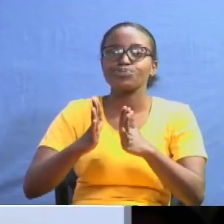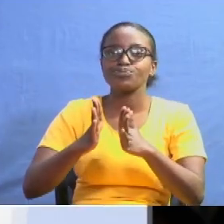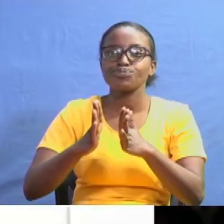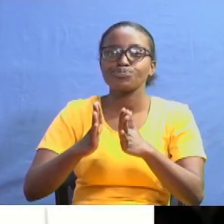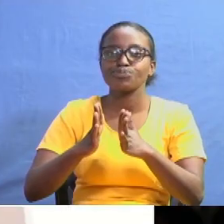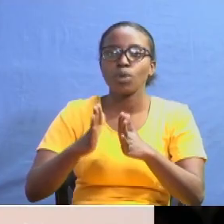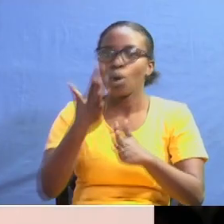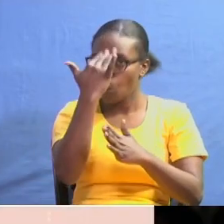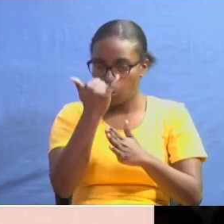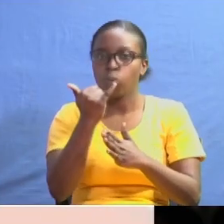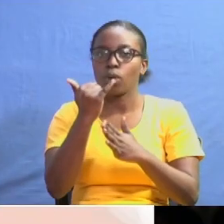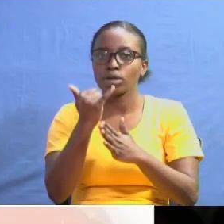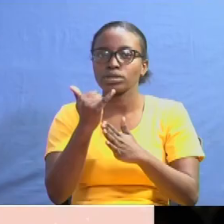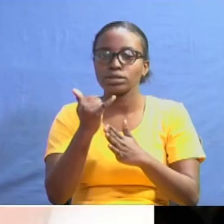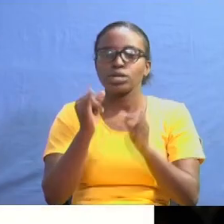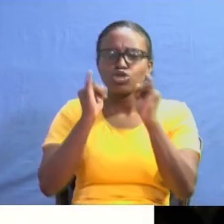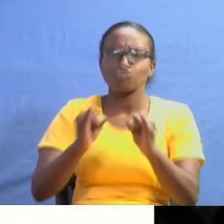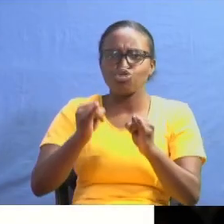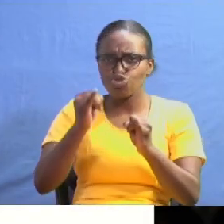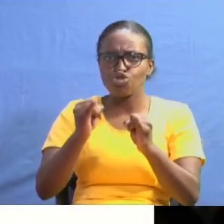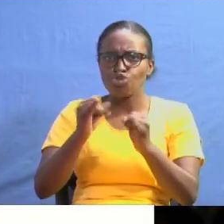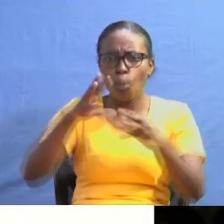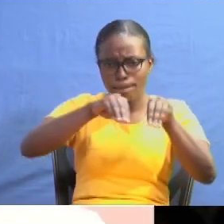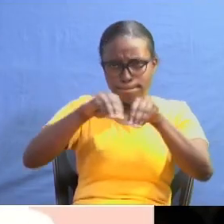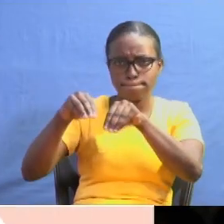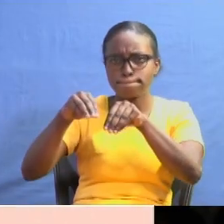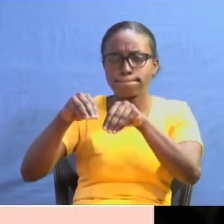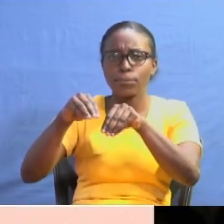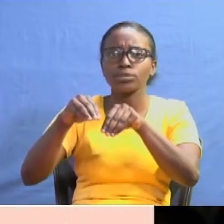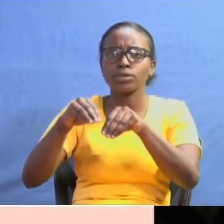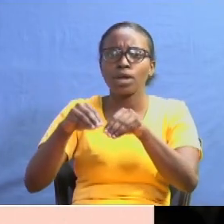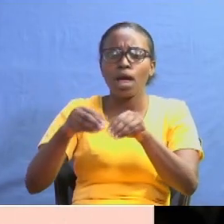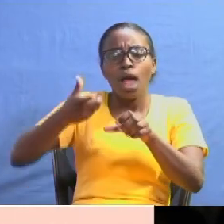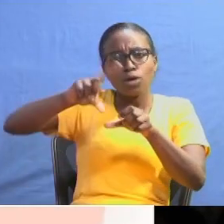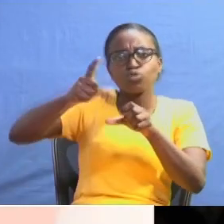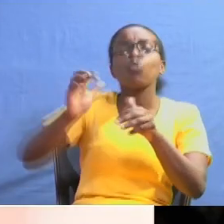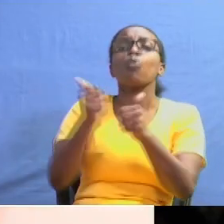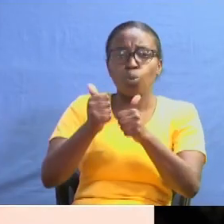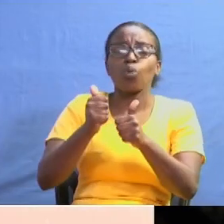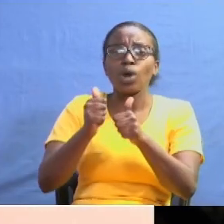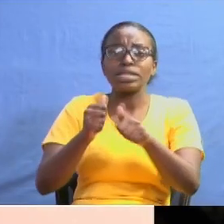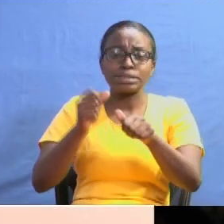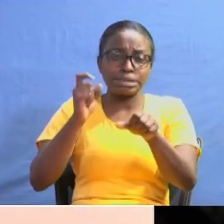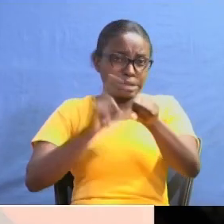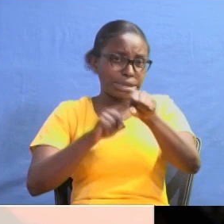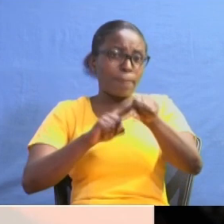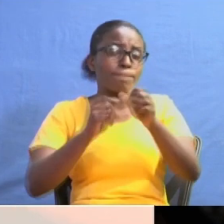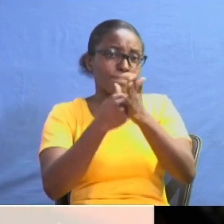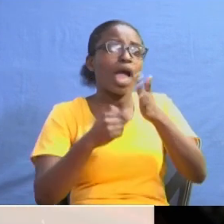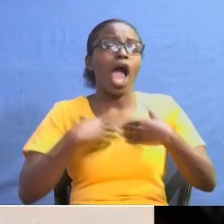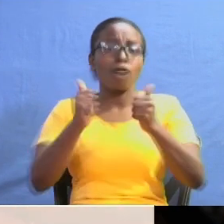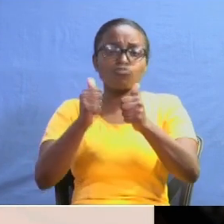And that is why, in this new model, we are increasing scholarship and loan for students from vulnerable families